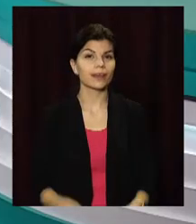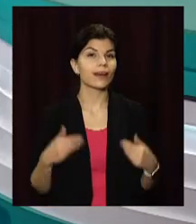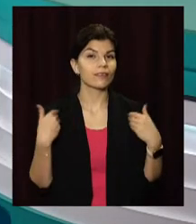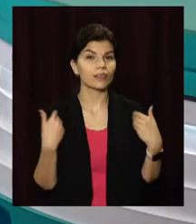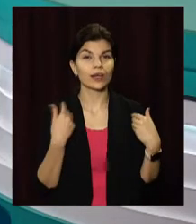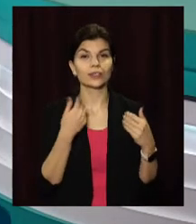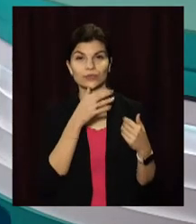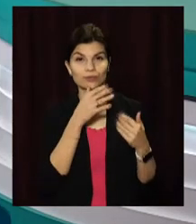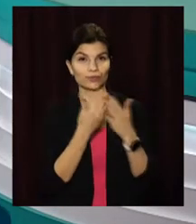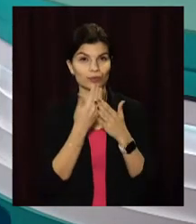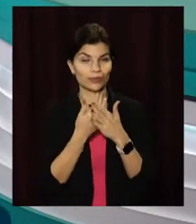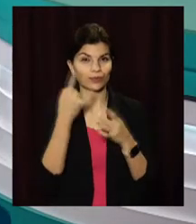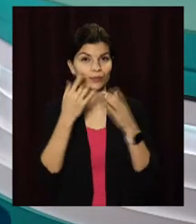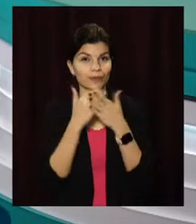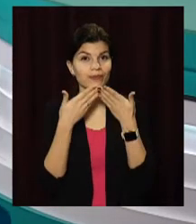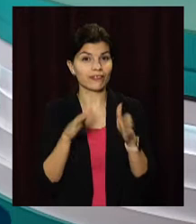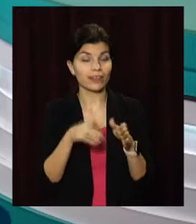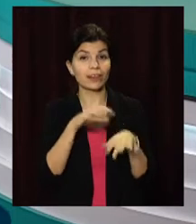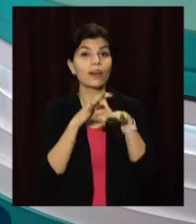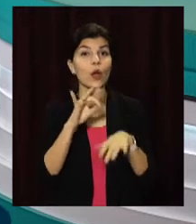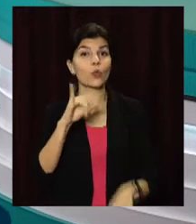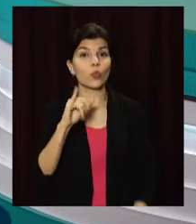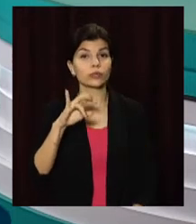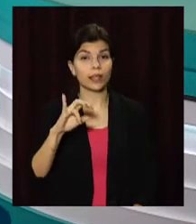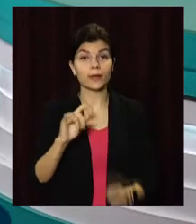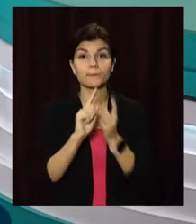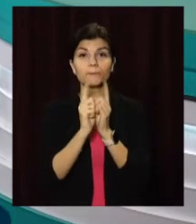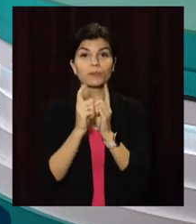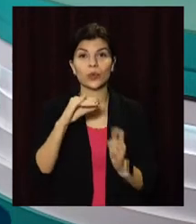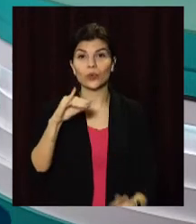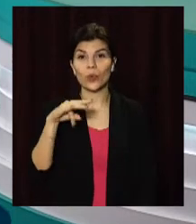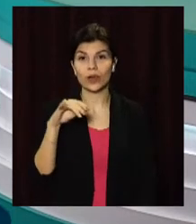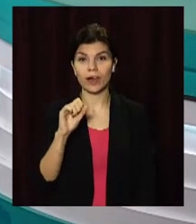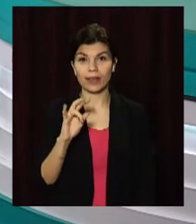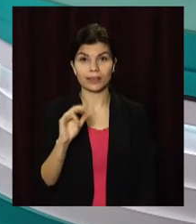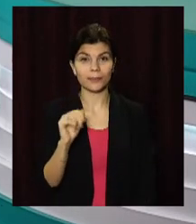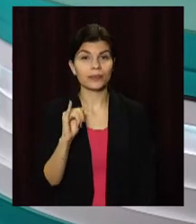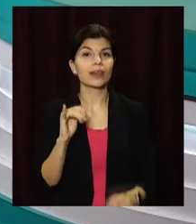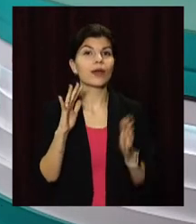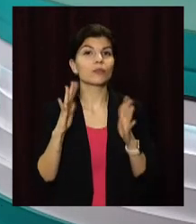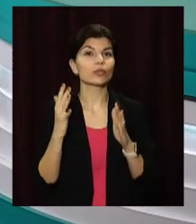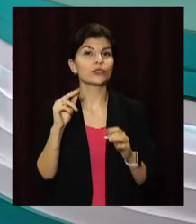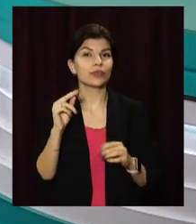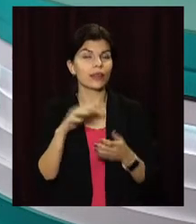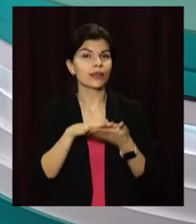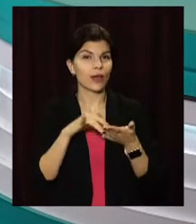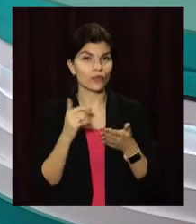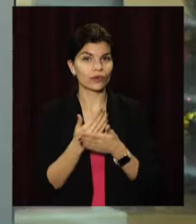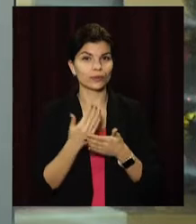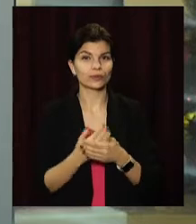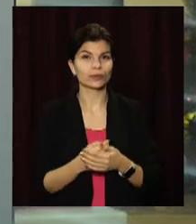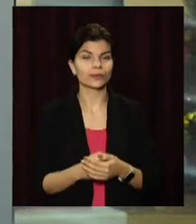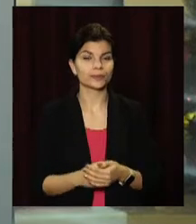Вітаю, час новин на відкритому. У студії Руслана Козиряцька та сурдоперекладачка Юліана Пуговкіна. І про події четверга далі у випуску.